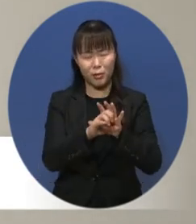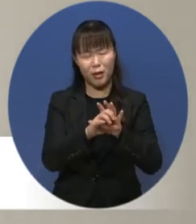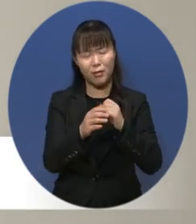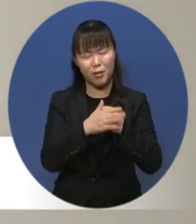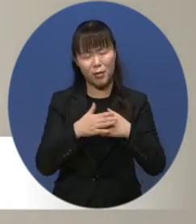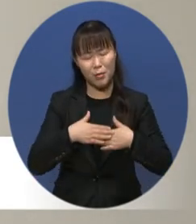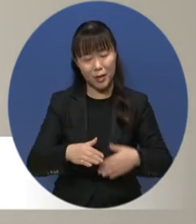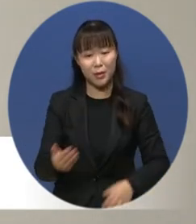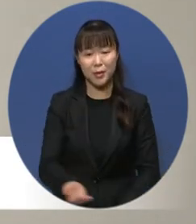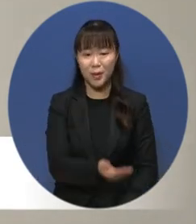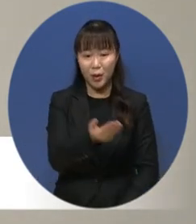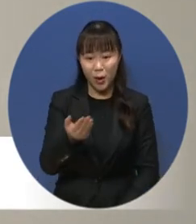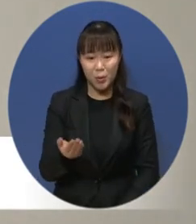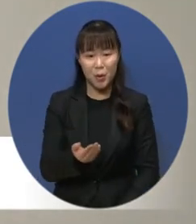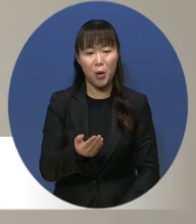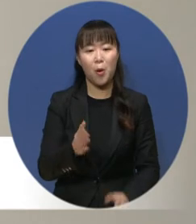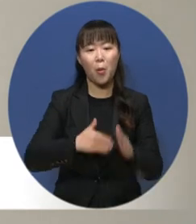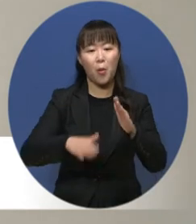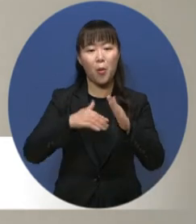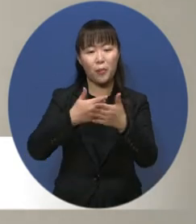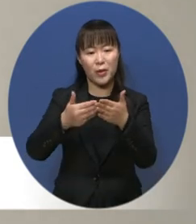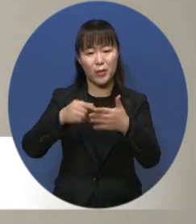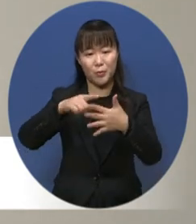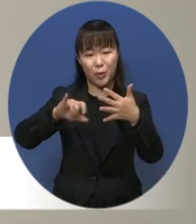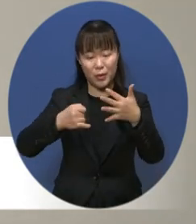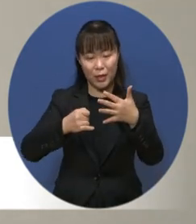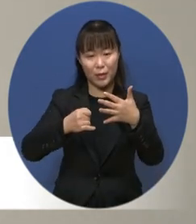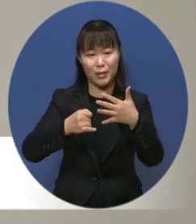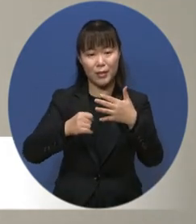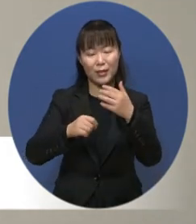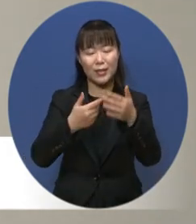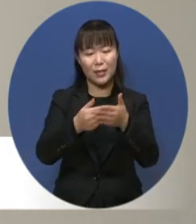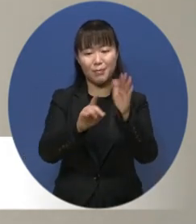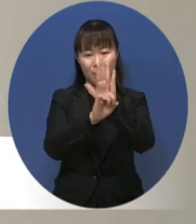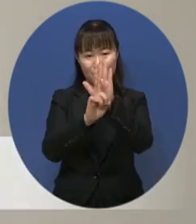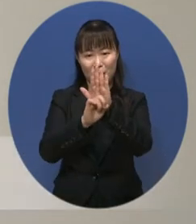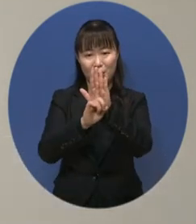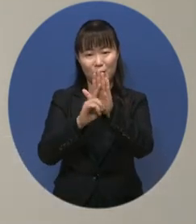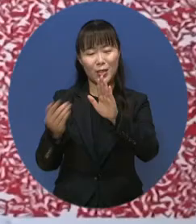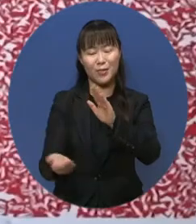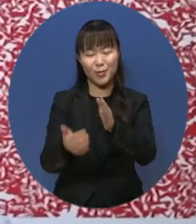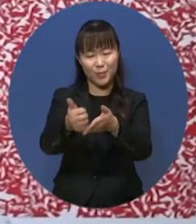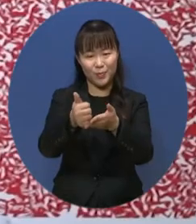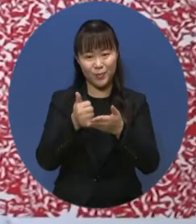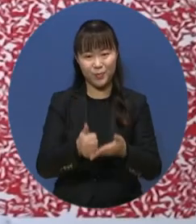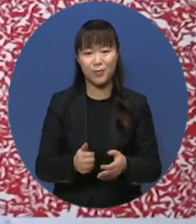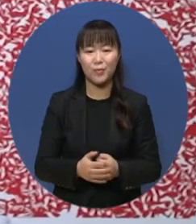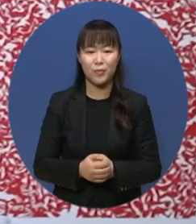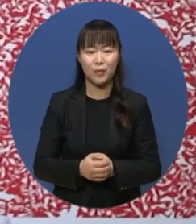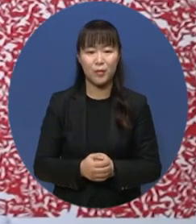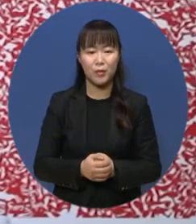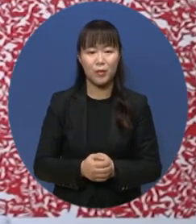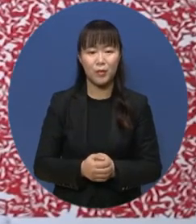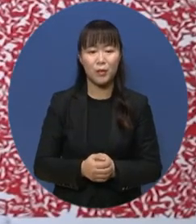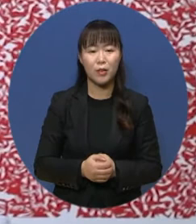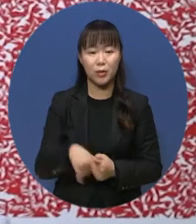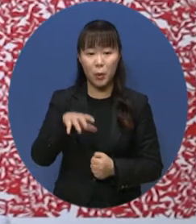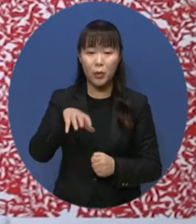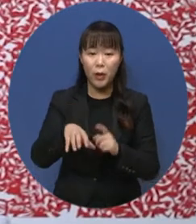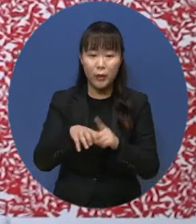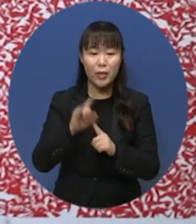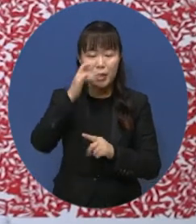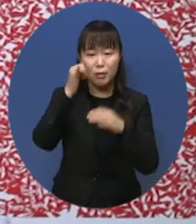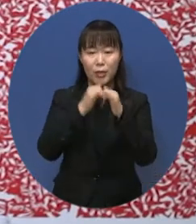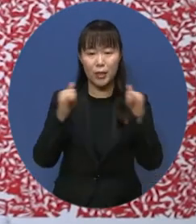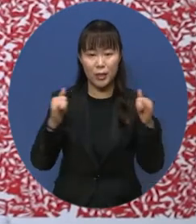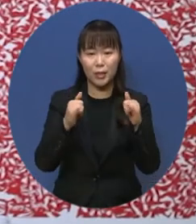지친 여러분을 무주 공공미술 프로젝트 전시관으로 초대합니다. 군과 무주문화원에서는